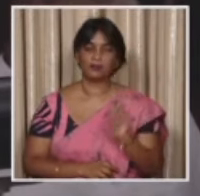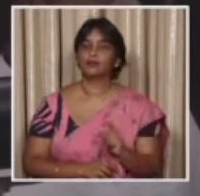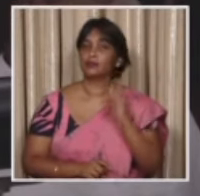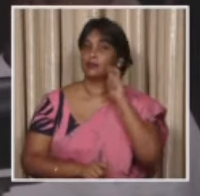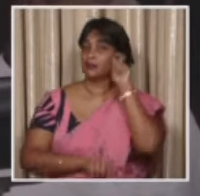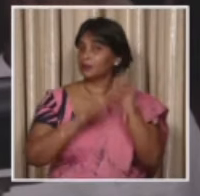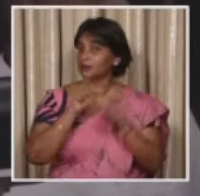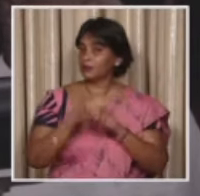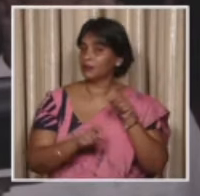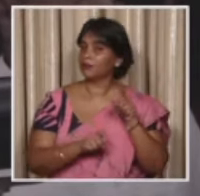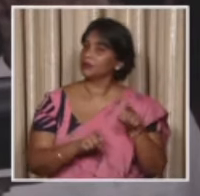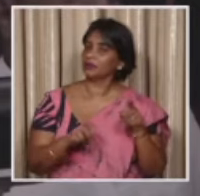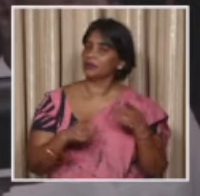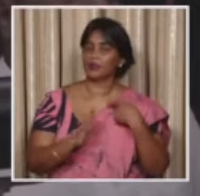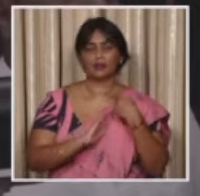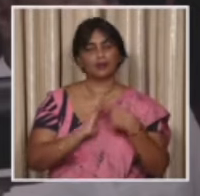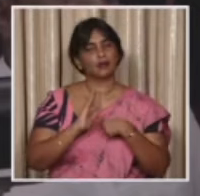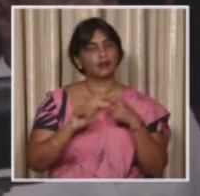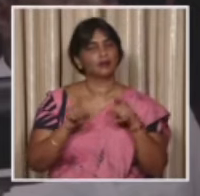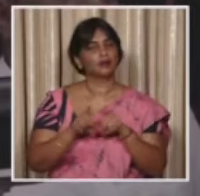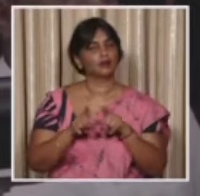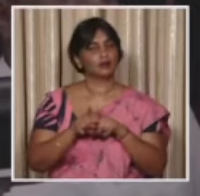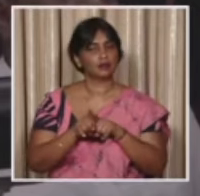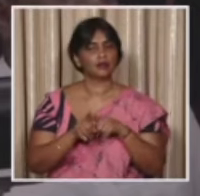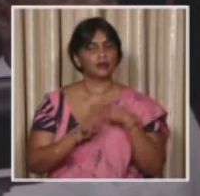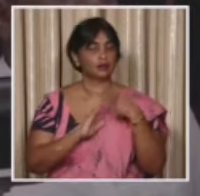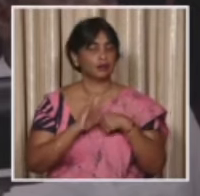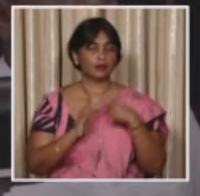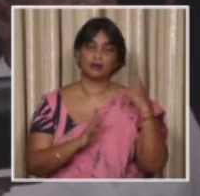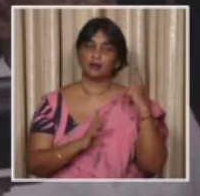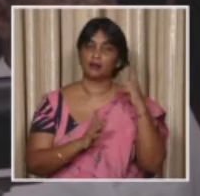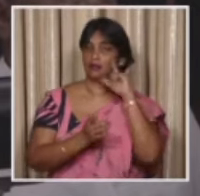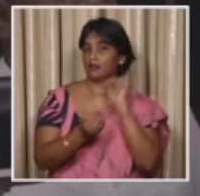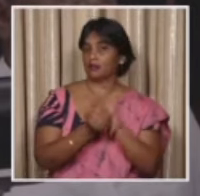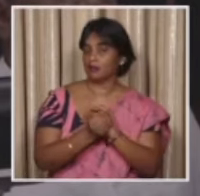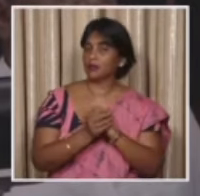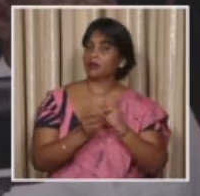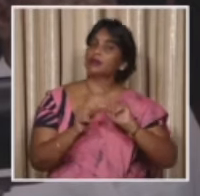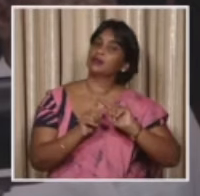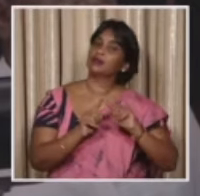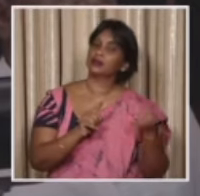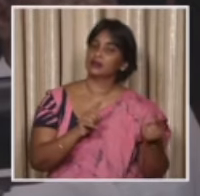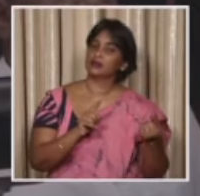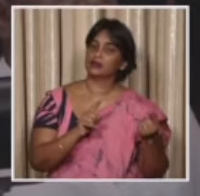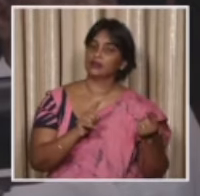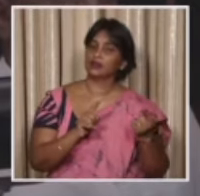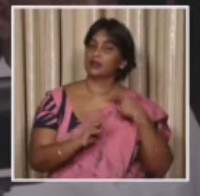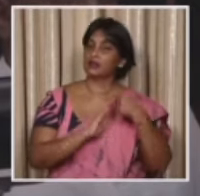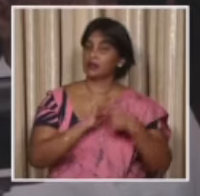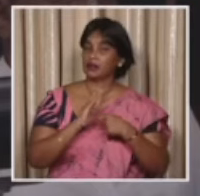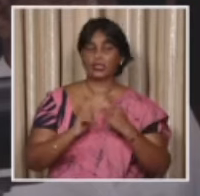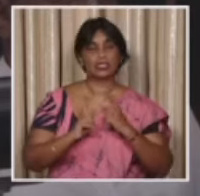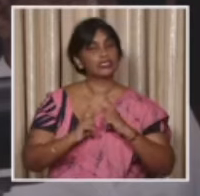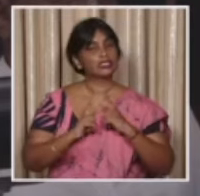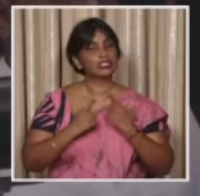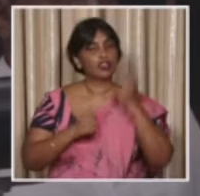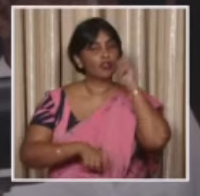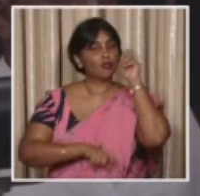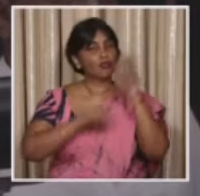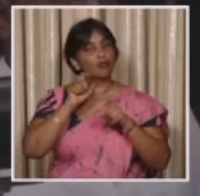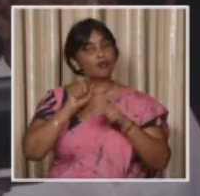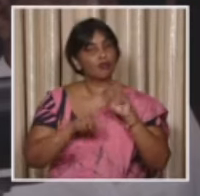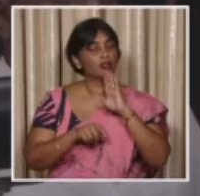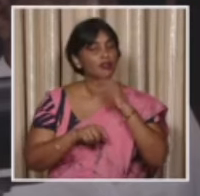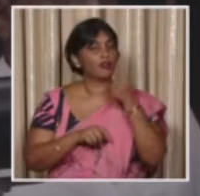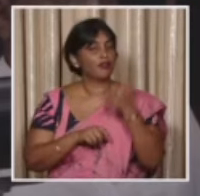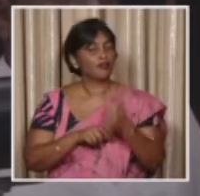ජනතාව එමනතා රටක් හැටියට එක පැත්තකින් රටේ ආරක්ෂාව අනිත් පැත්තෙන් රටේ ජීවත්වෙන ජනතාවට